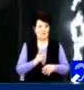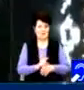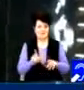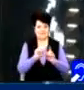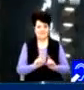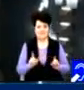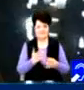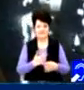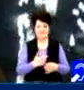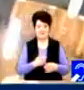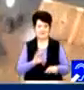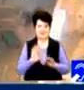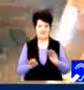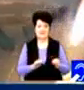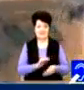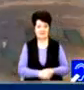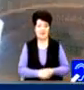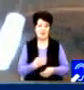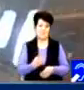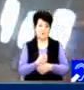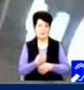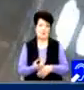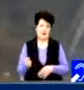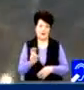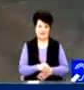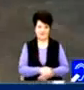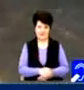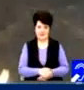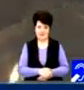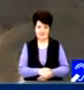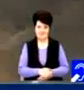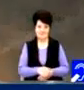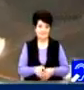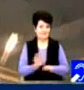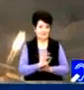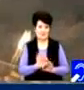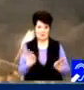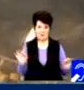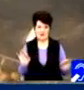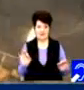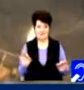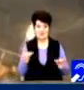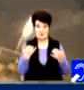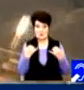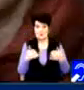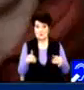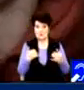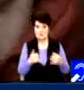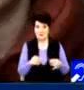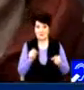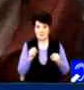vizitez tot ce este de vizitat la noi în țară e prima oară când venim aici o locație superbă am rămas surprinși